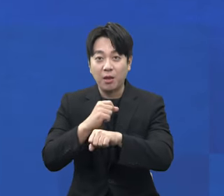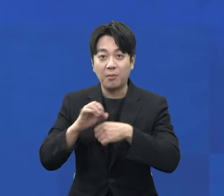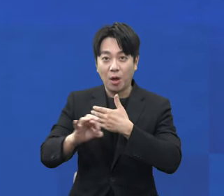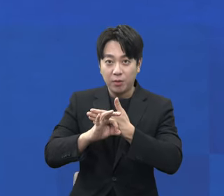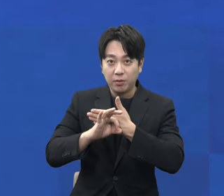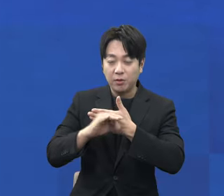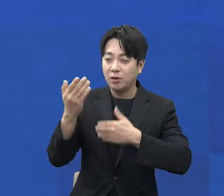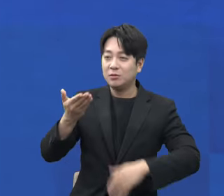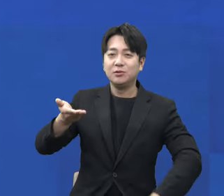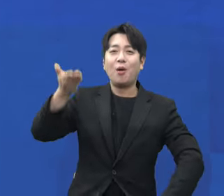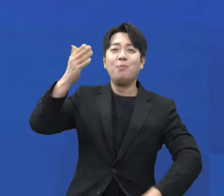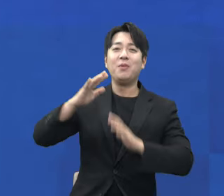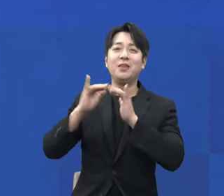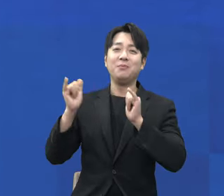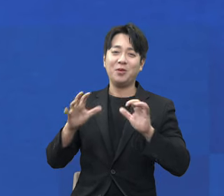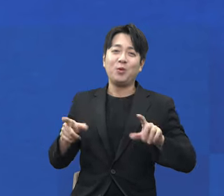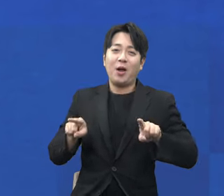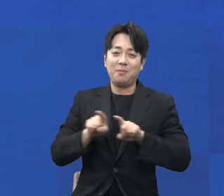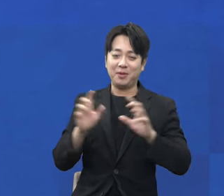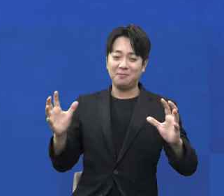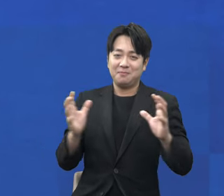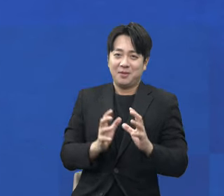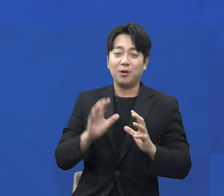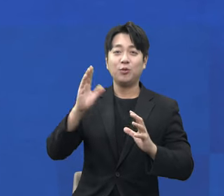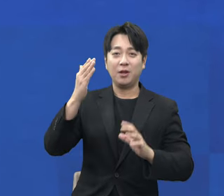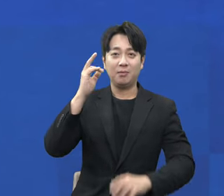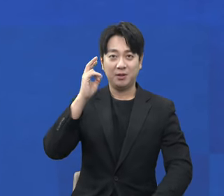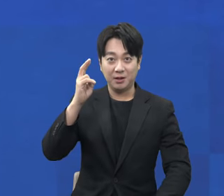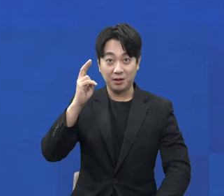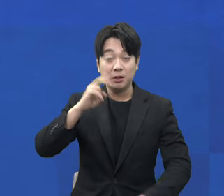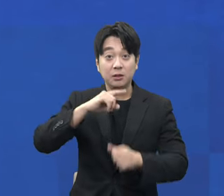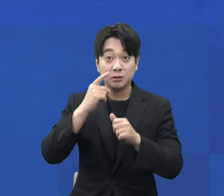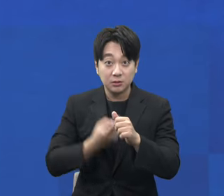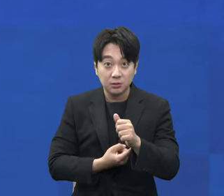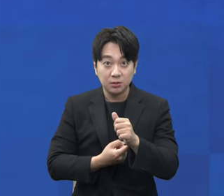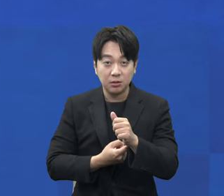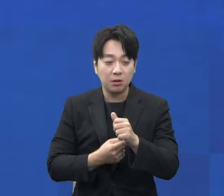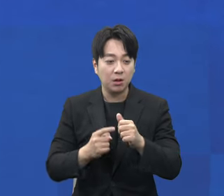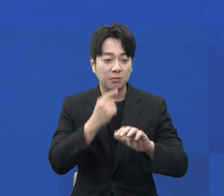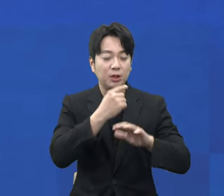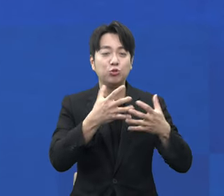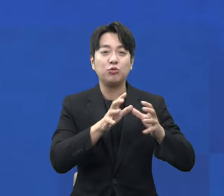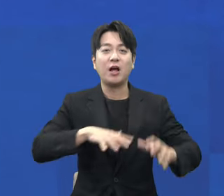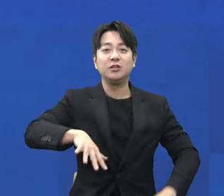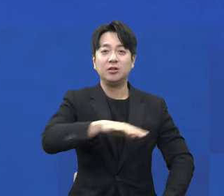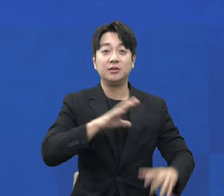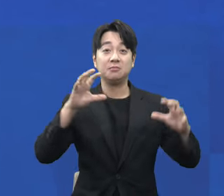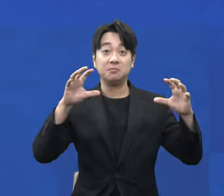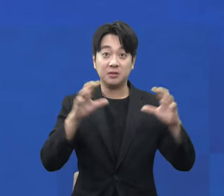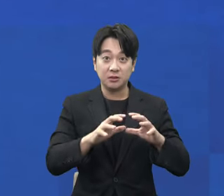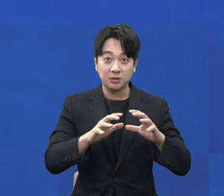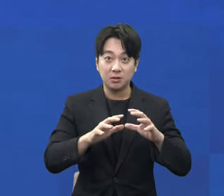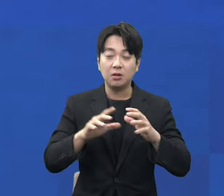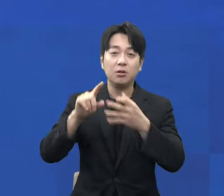아닙니다. 그렇게 우리가 민주당 전부를 윤석열 탄핵투쟁 광장으로